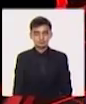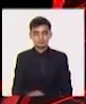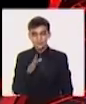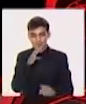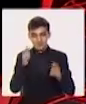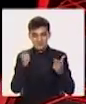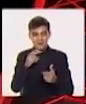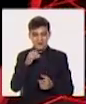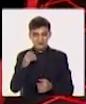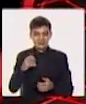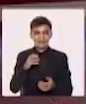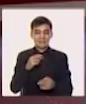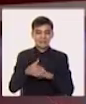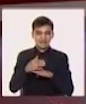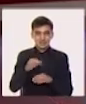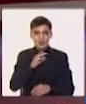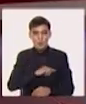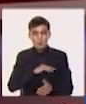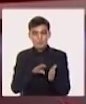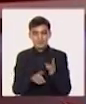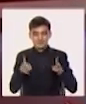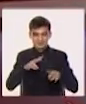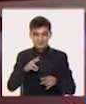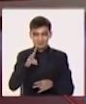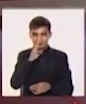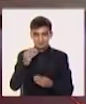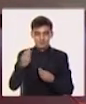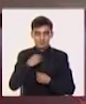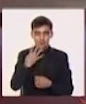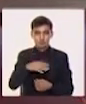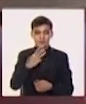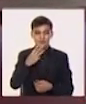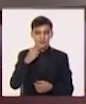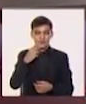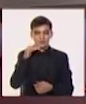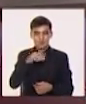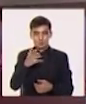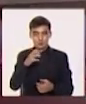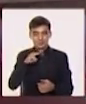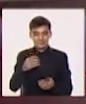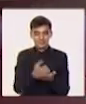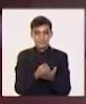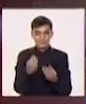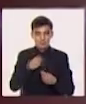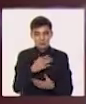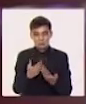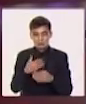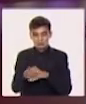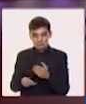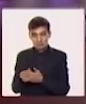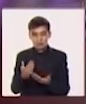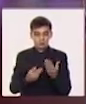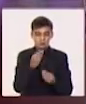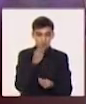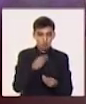Карантиндегі кредит. Жұмыссыз қалғанымыз үшін берілген 42500 теңгемен несиені жабамыз ба, азық түлік аламыз ба? Президент